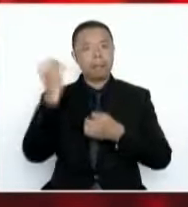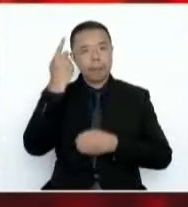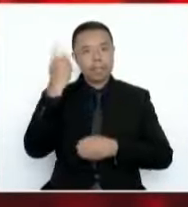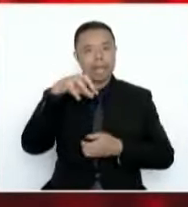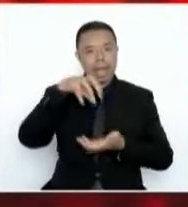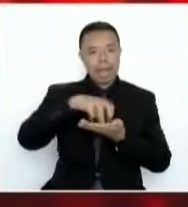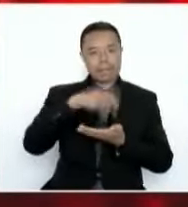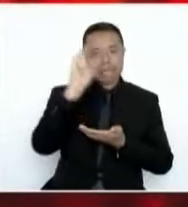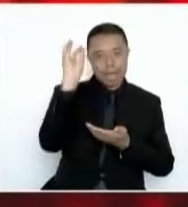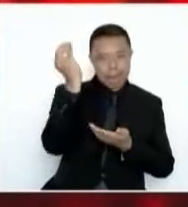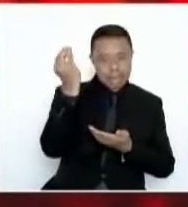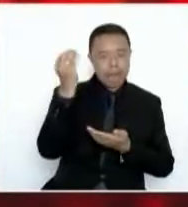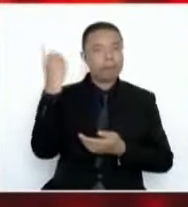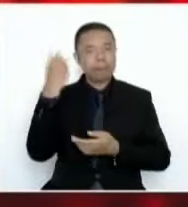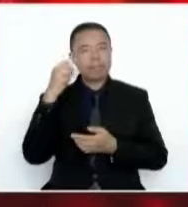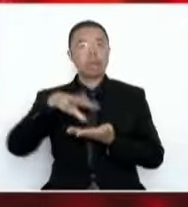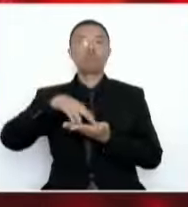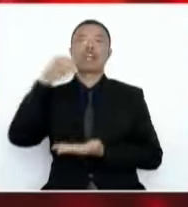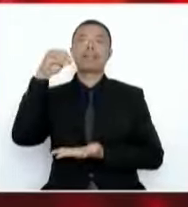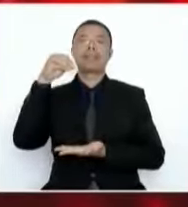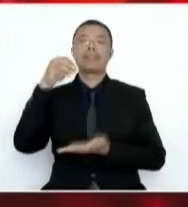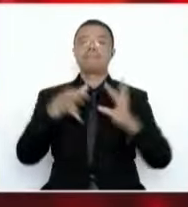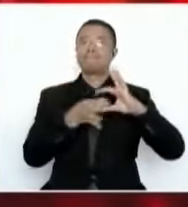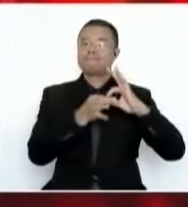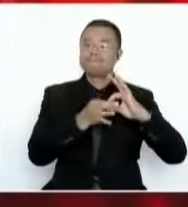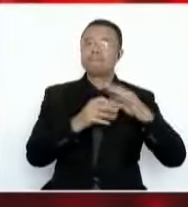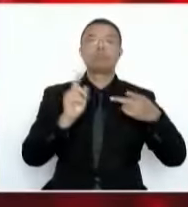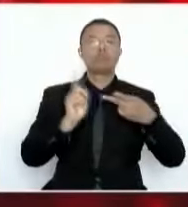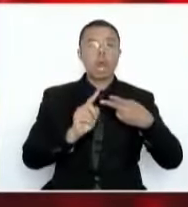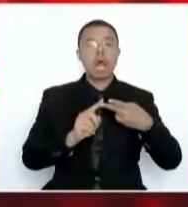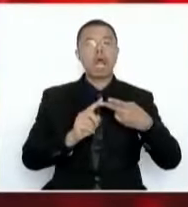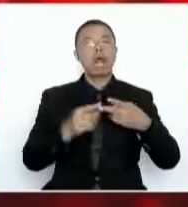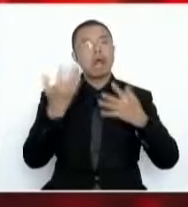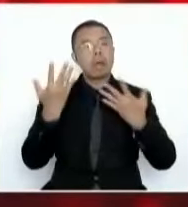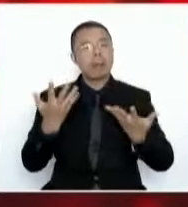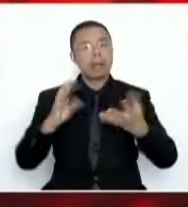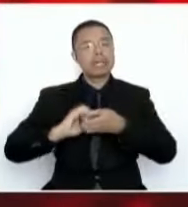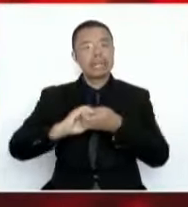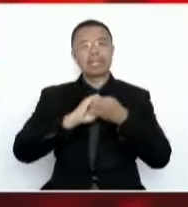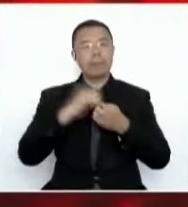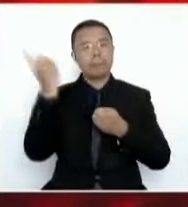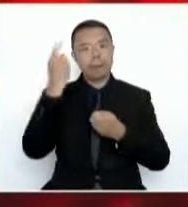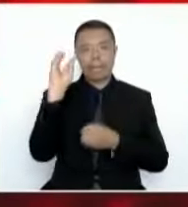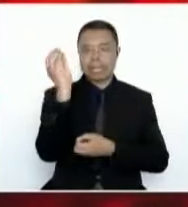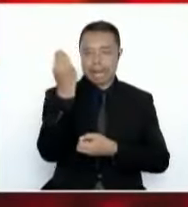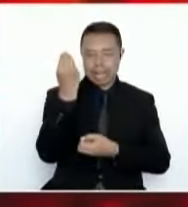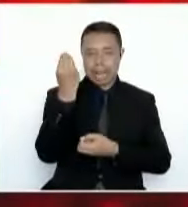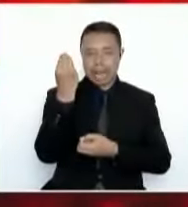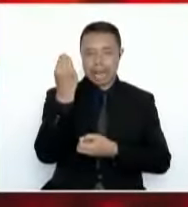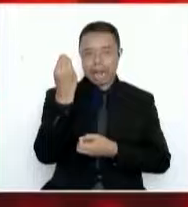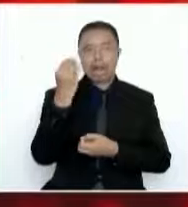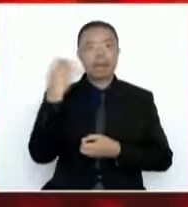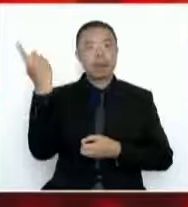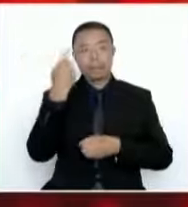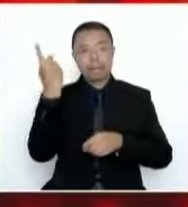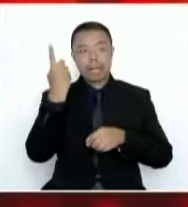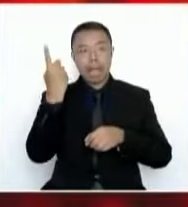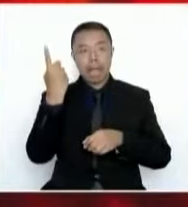DKI dengan pemerintah pusat dan juga bagaimana ee kerja sama antara Pemda DKI dengan pemda